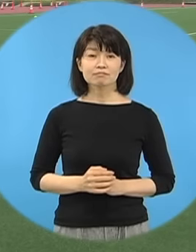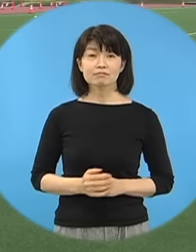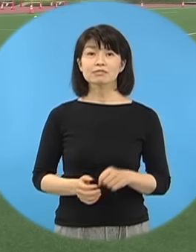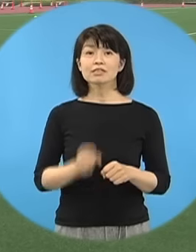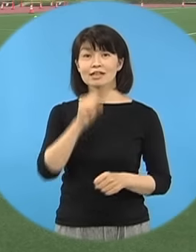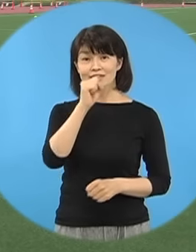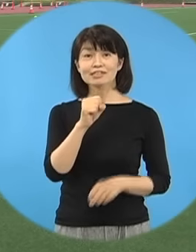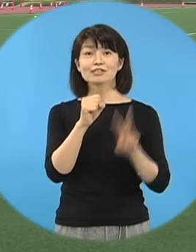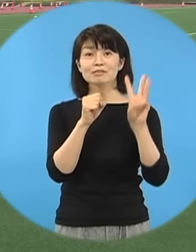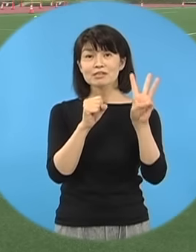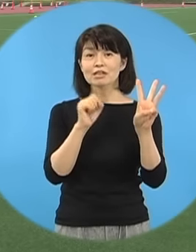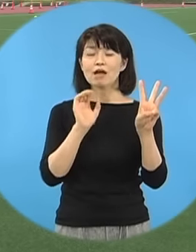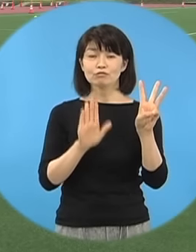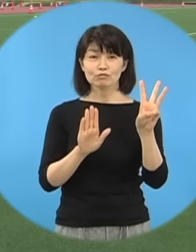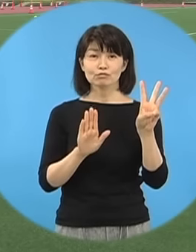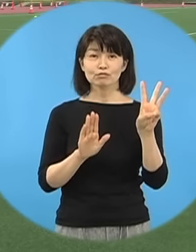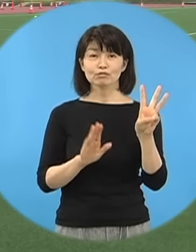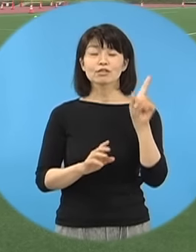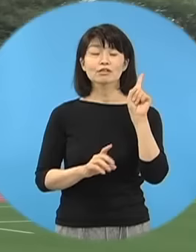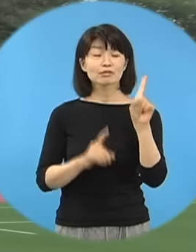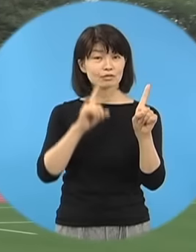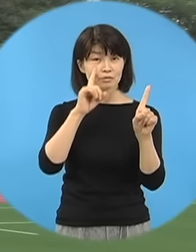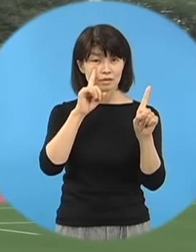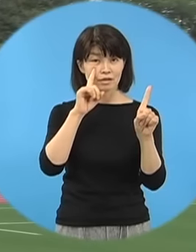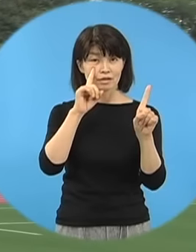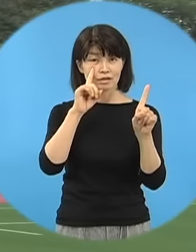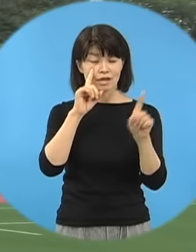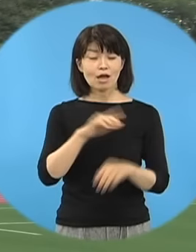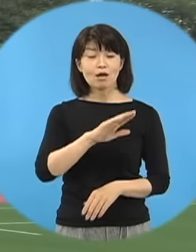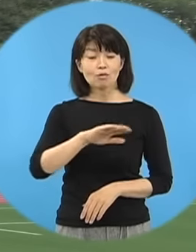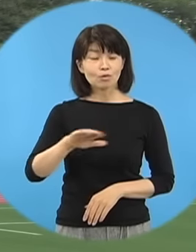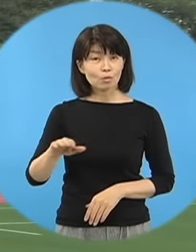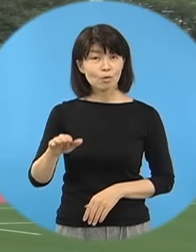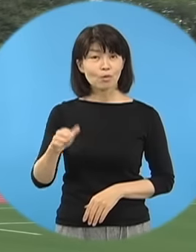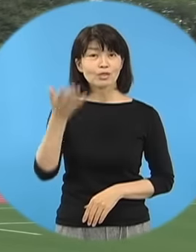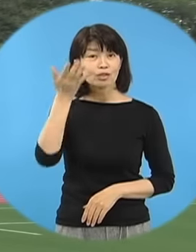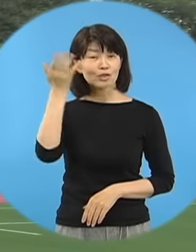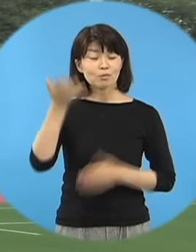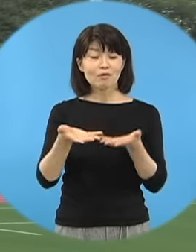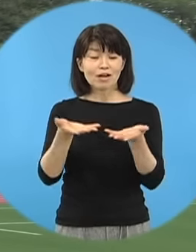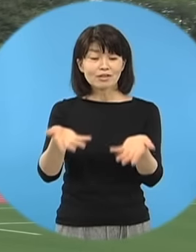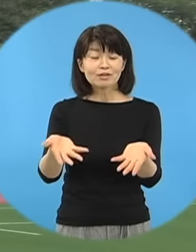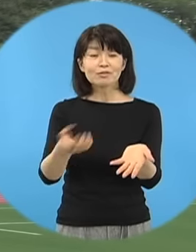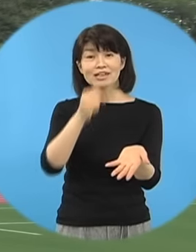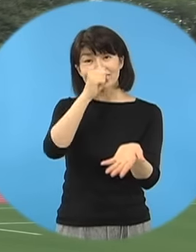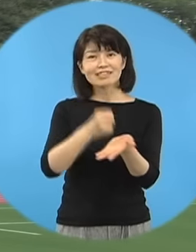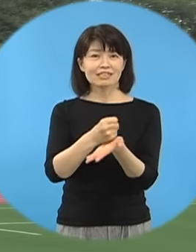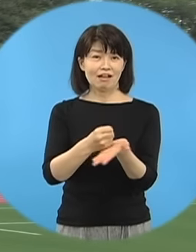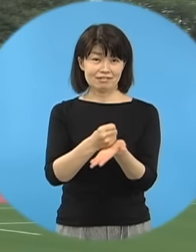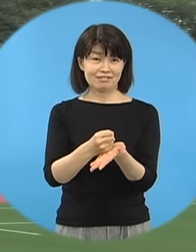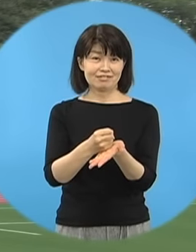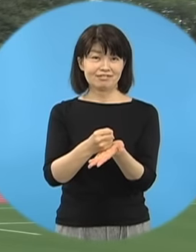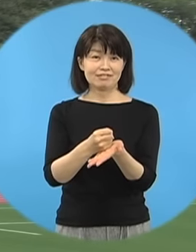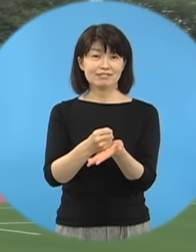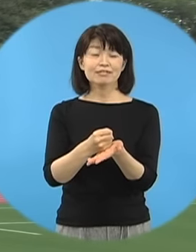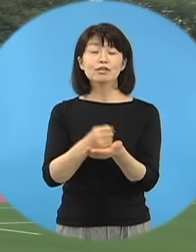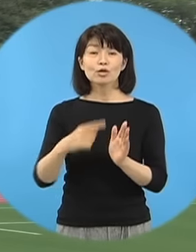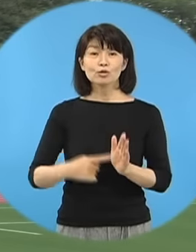地になるメリットは全部で3つあります1つ目は子供たちに夢を与える絶好の機会になること